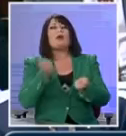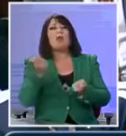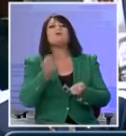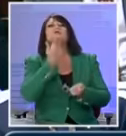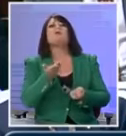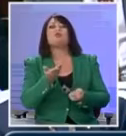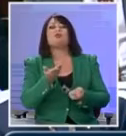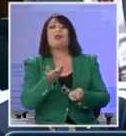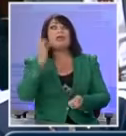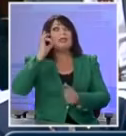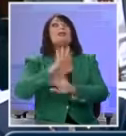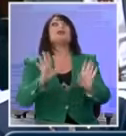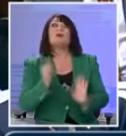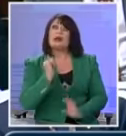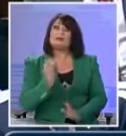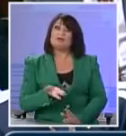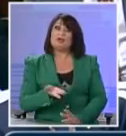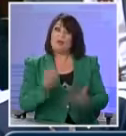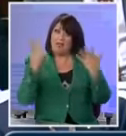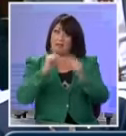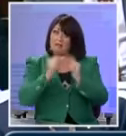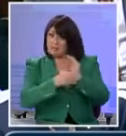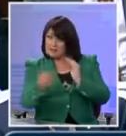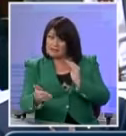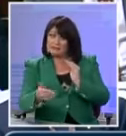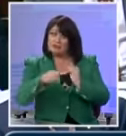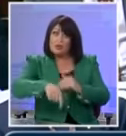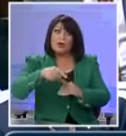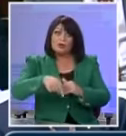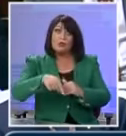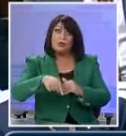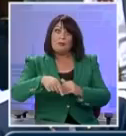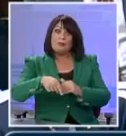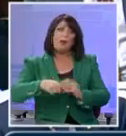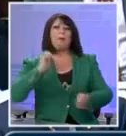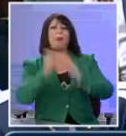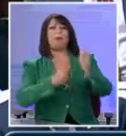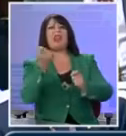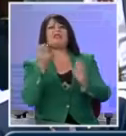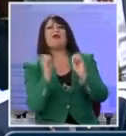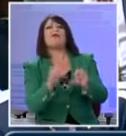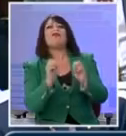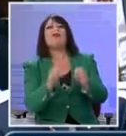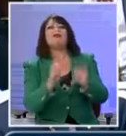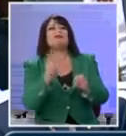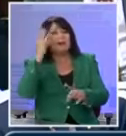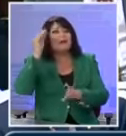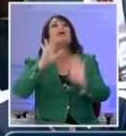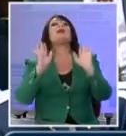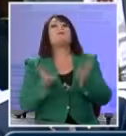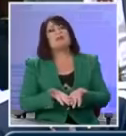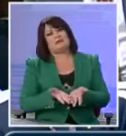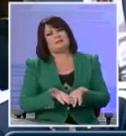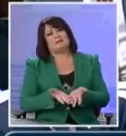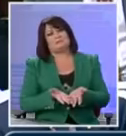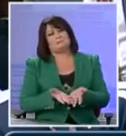αυτό ακόμα δεν το καταλάβατε 7τ μήνες σας πήρε και ακόμα τόσα λεφτά έχουμε πληρώσει για αυτά τα φροντιστήρια δεν το μάθατε